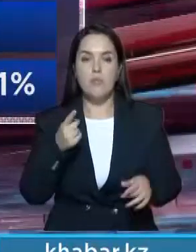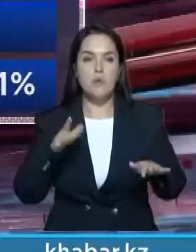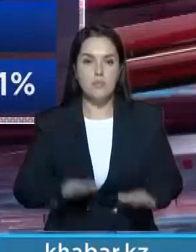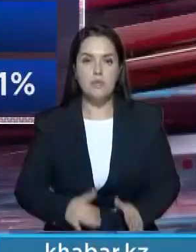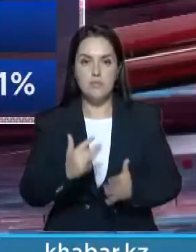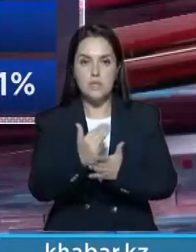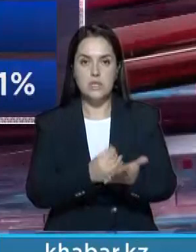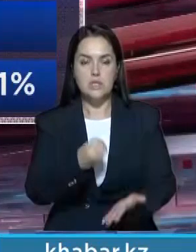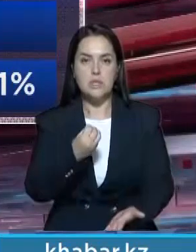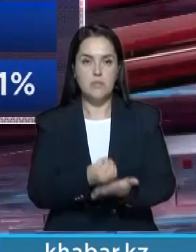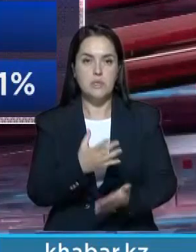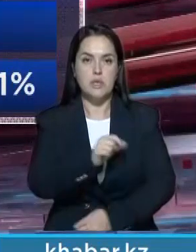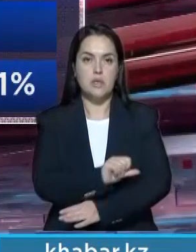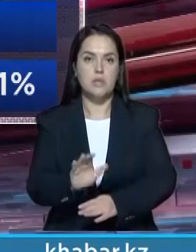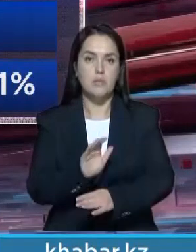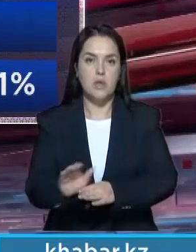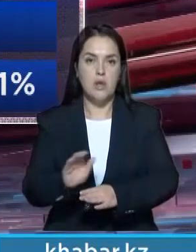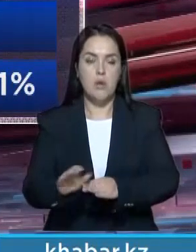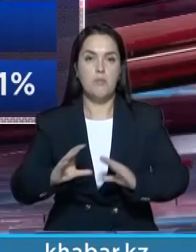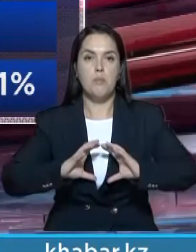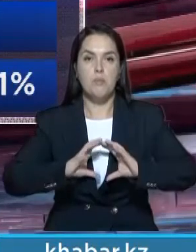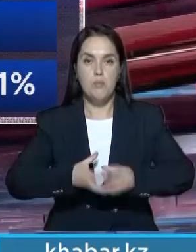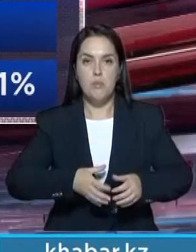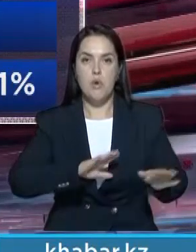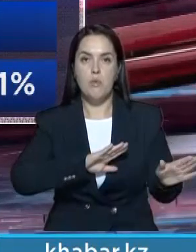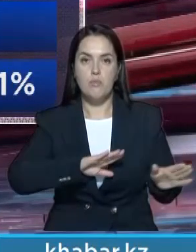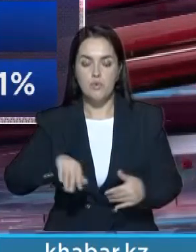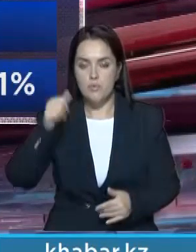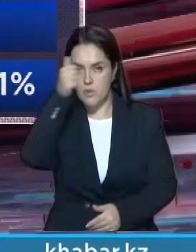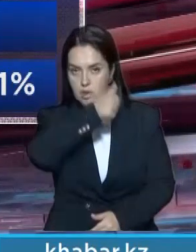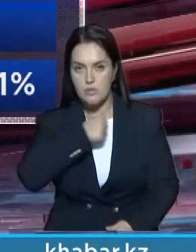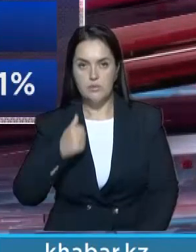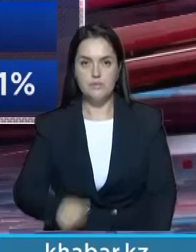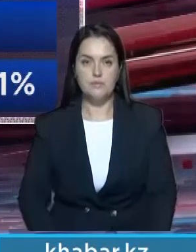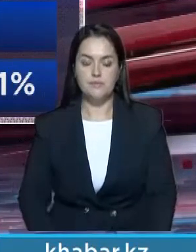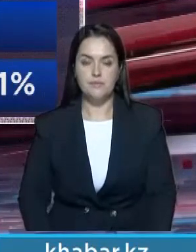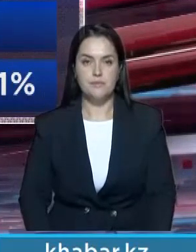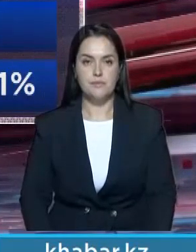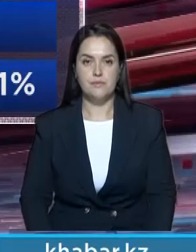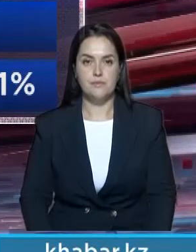первое место в списке самых ценных экспортируемых продуктов в мире в минувшем году